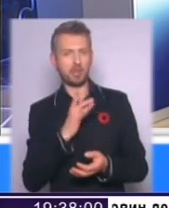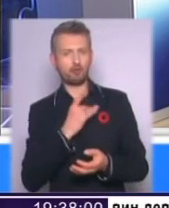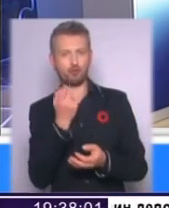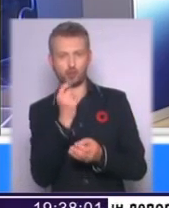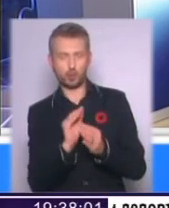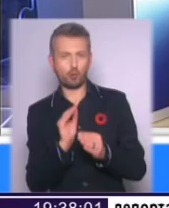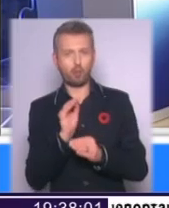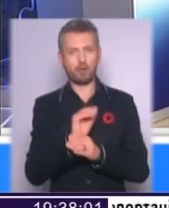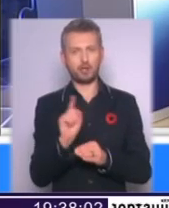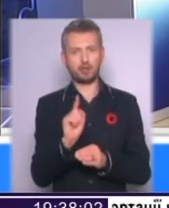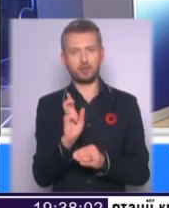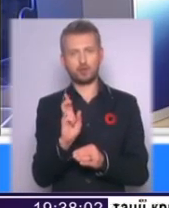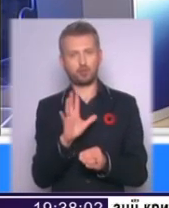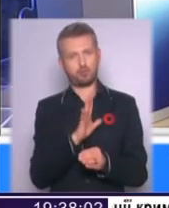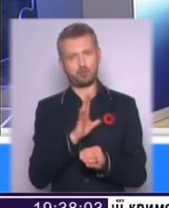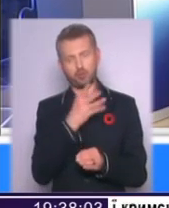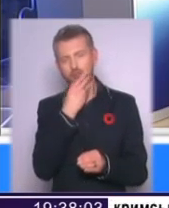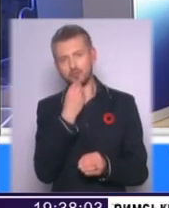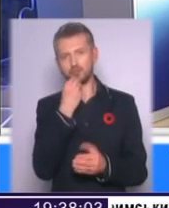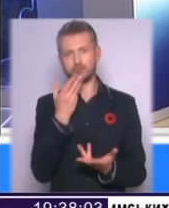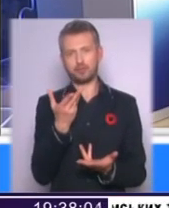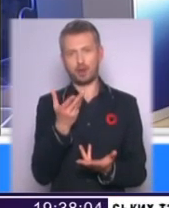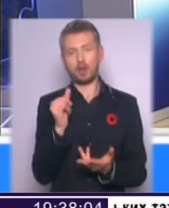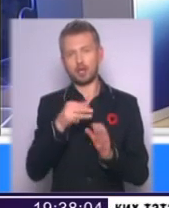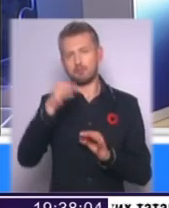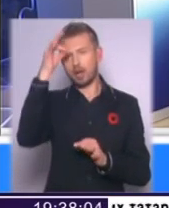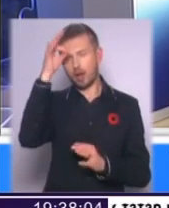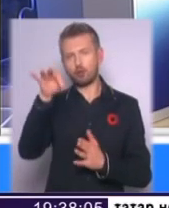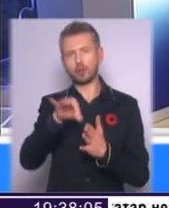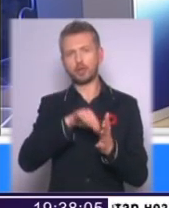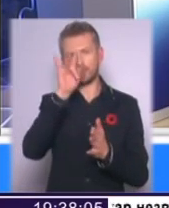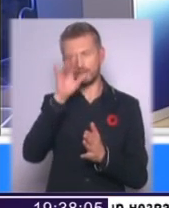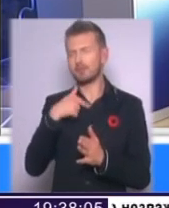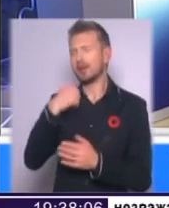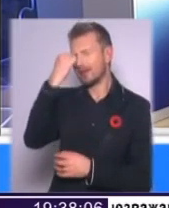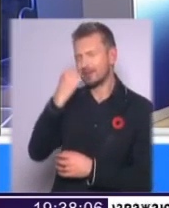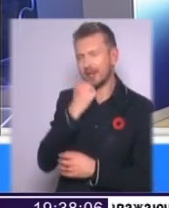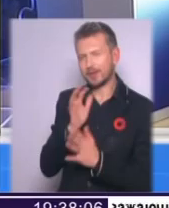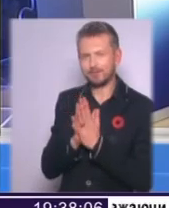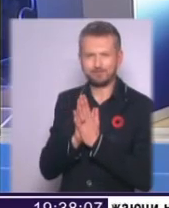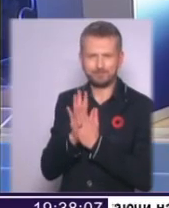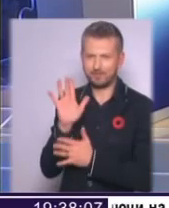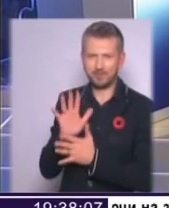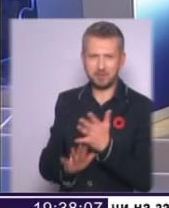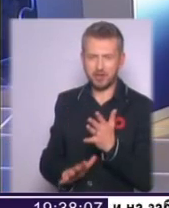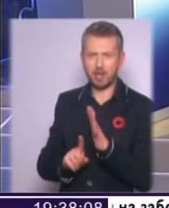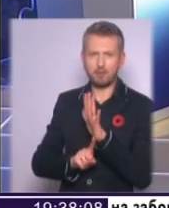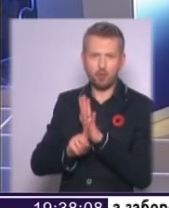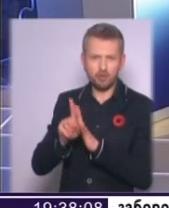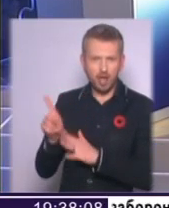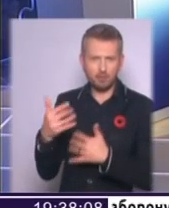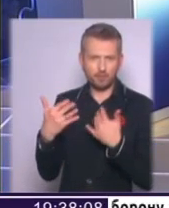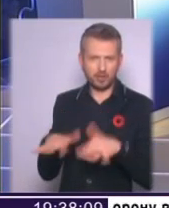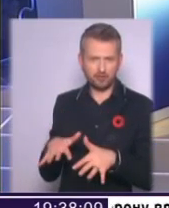воно якось таким чином було. І пригадую одразу відому... Ми дякуємо. Вибачайте, будь ласка, бо ми зараз починаємо вже втрачати